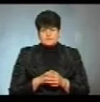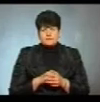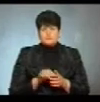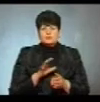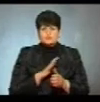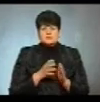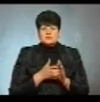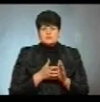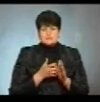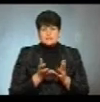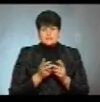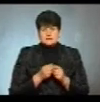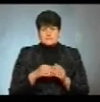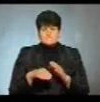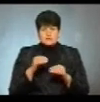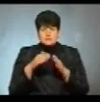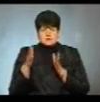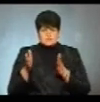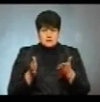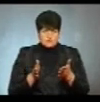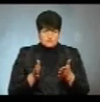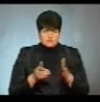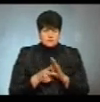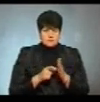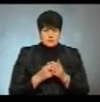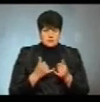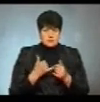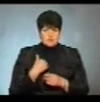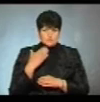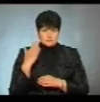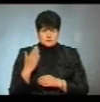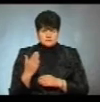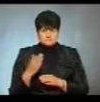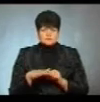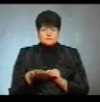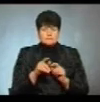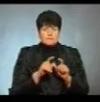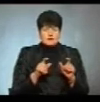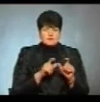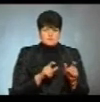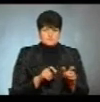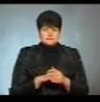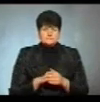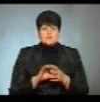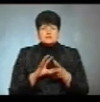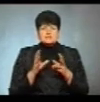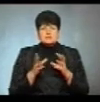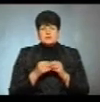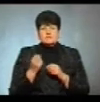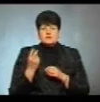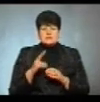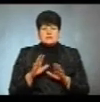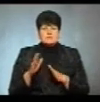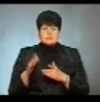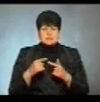недостатня кількість виборчих скриньок в приміщенні на дільницях. Загалом у 12